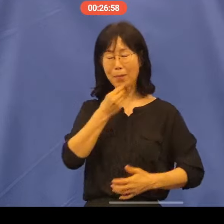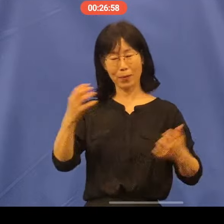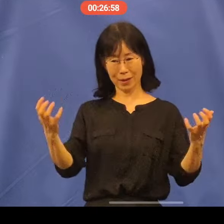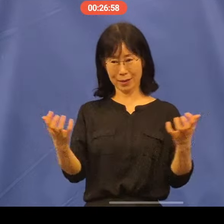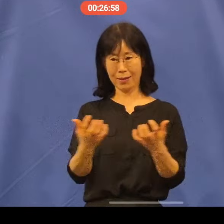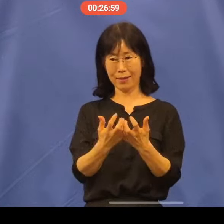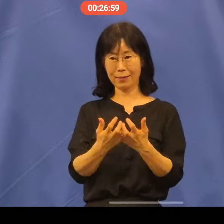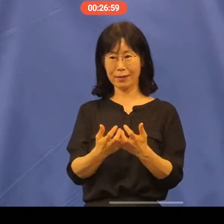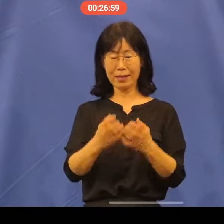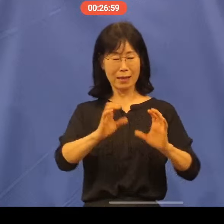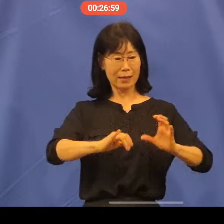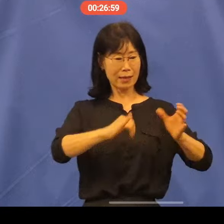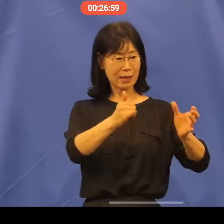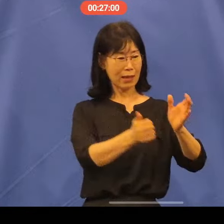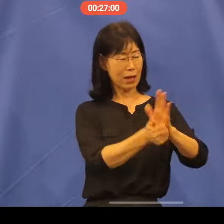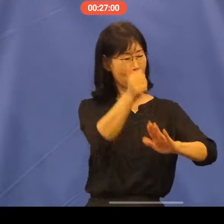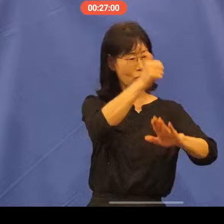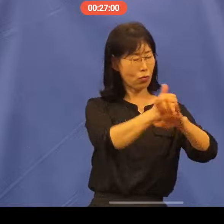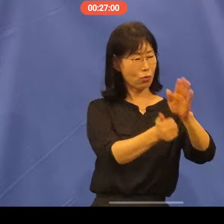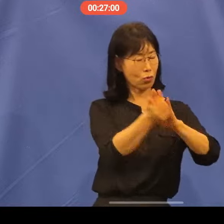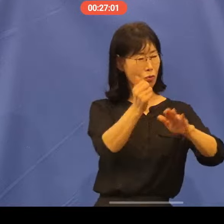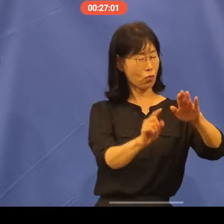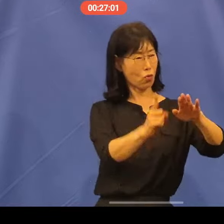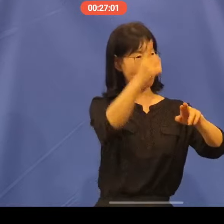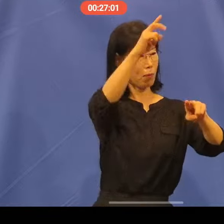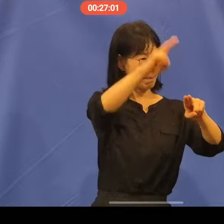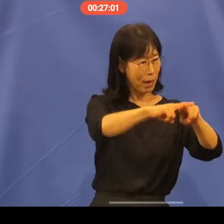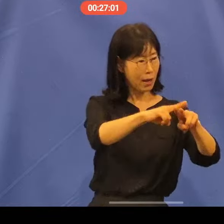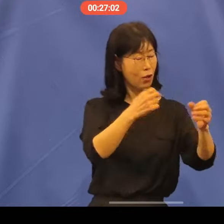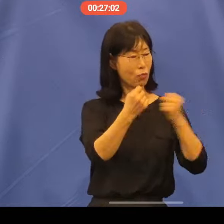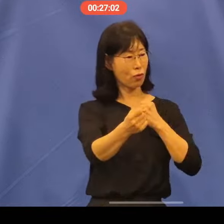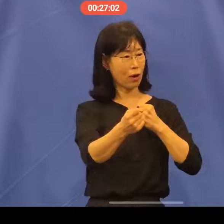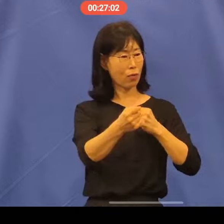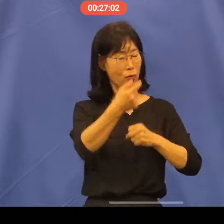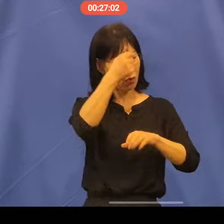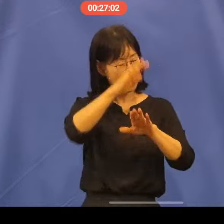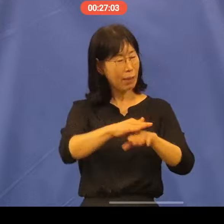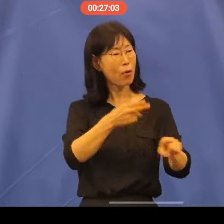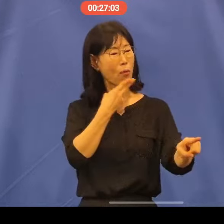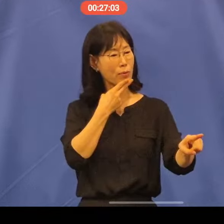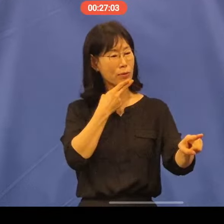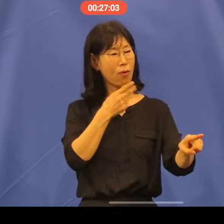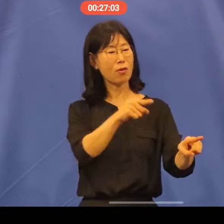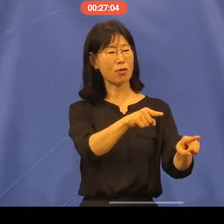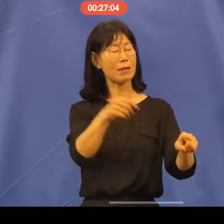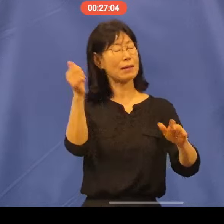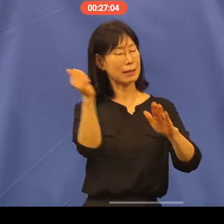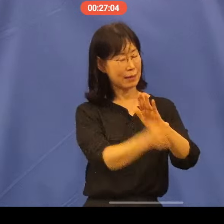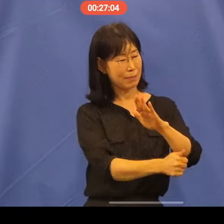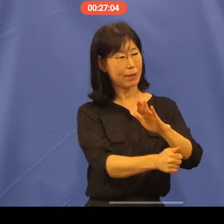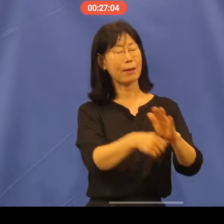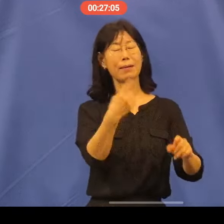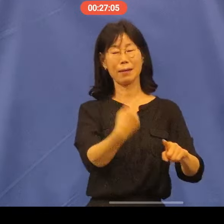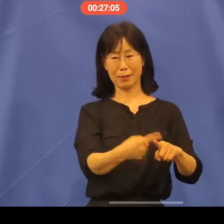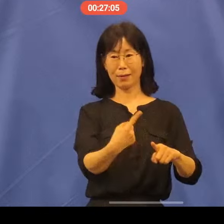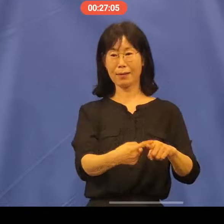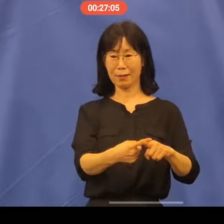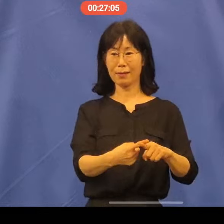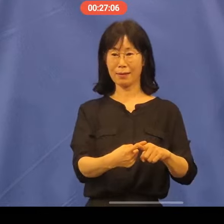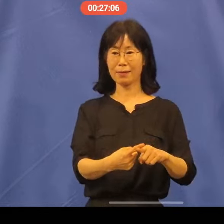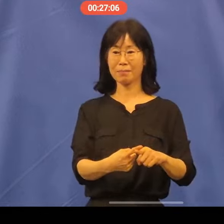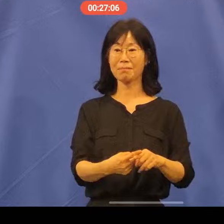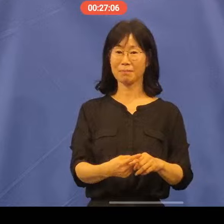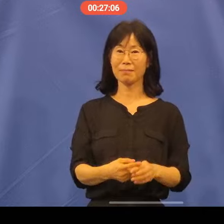잘 나가도 예배가 주고 있으면 그 인생은 지금 꼼두박질을 치고 있는 거죠. 자, 그런데 우리가 하나님을 기쁘시게